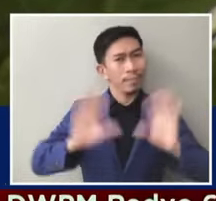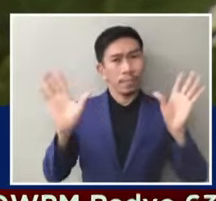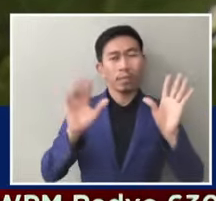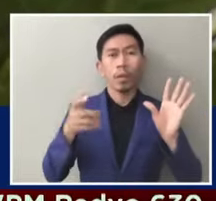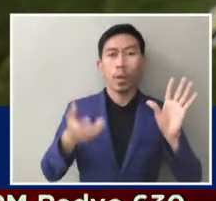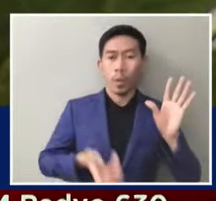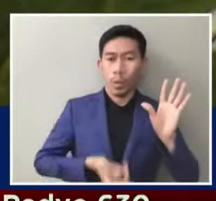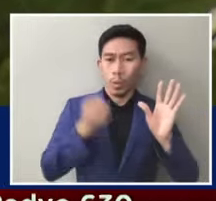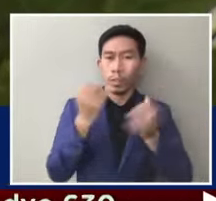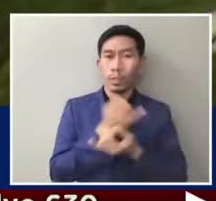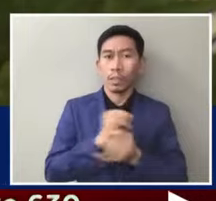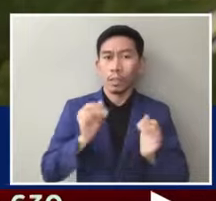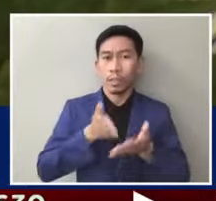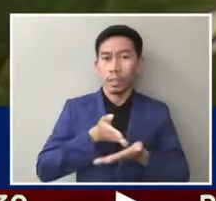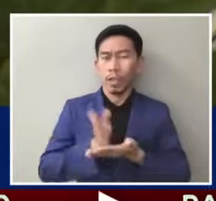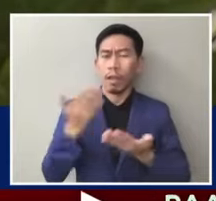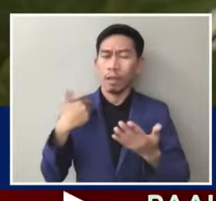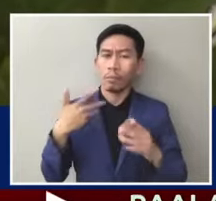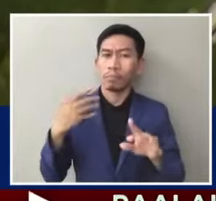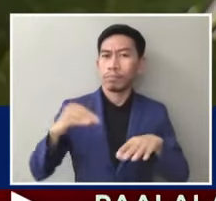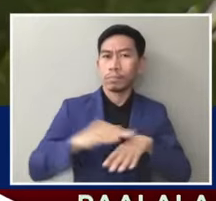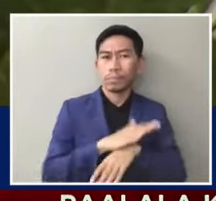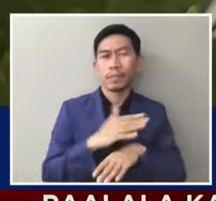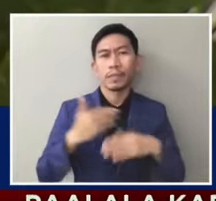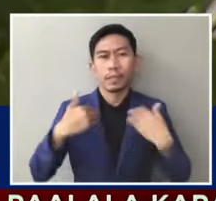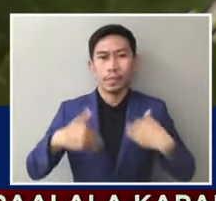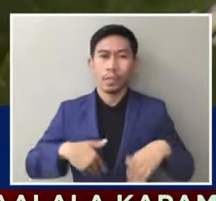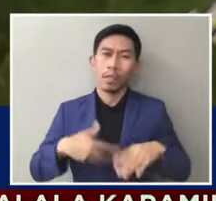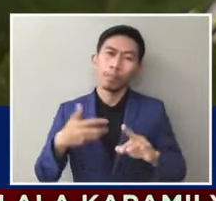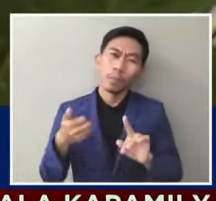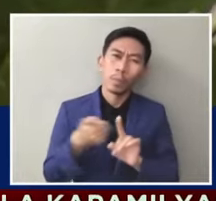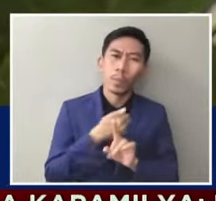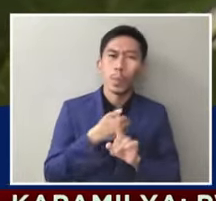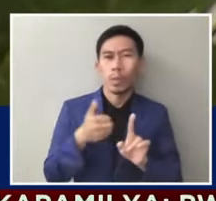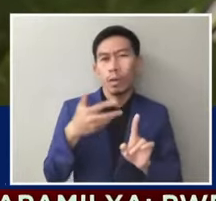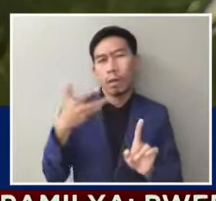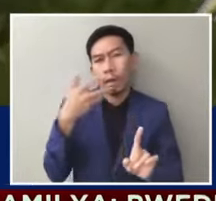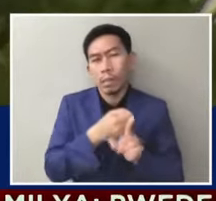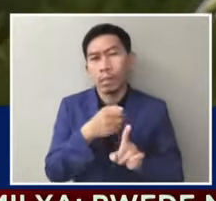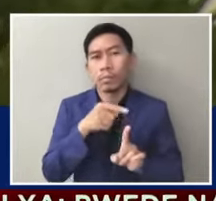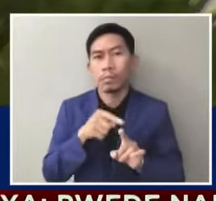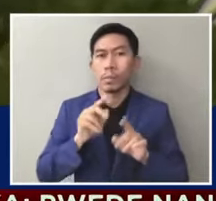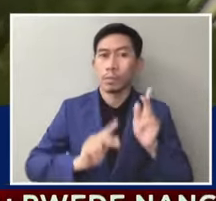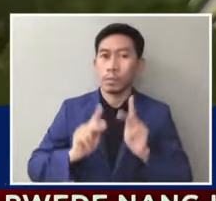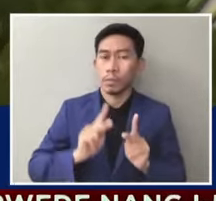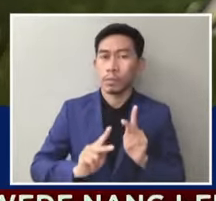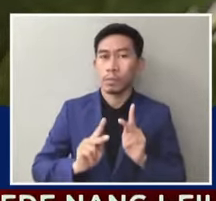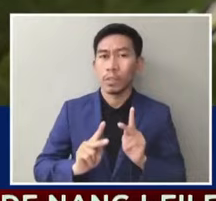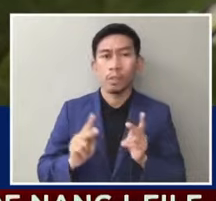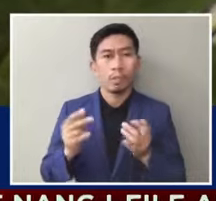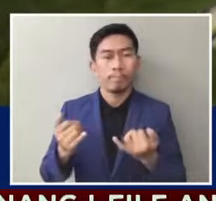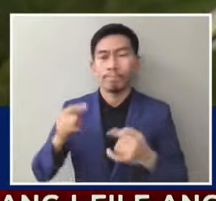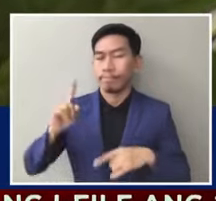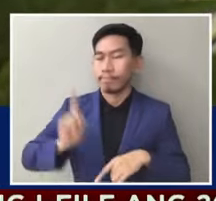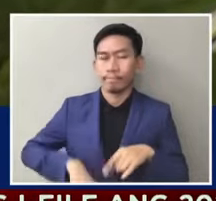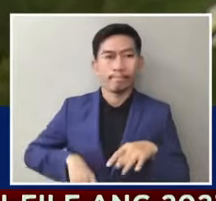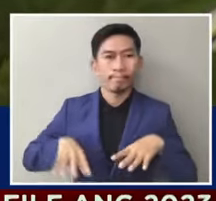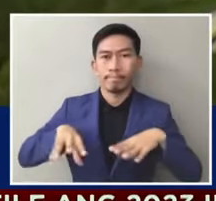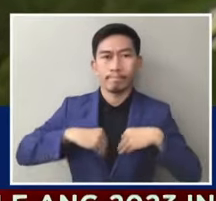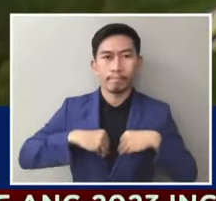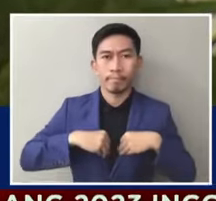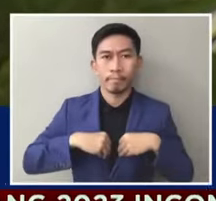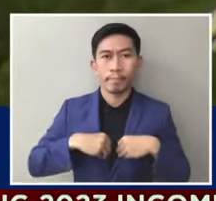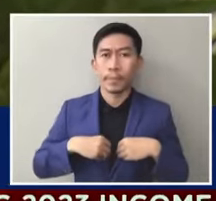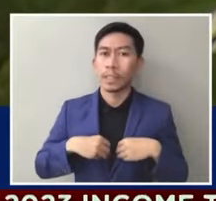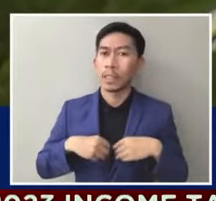have already caused physical harm to our people. Ang mga ito ay hindi katanggap-tanggap. Hindi